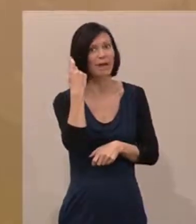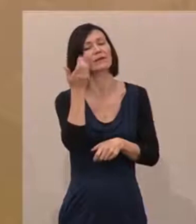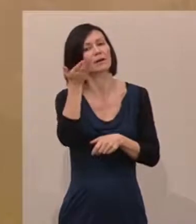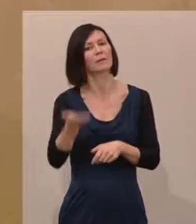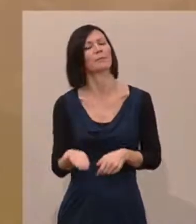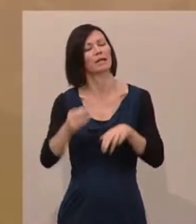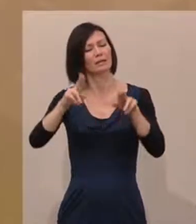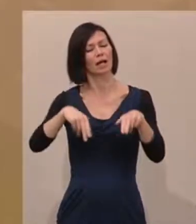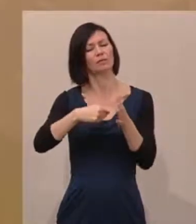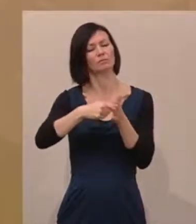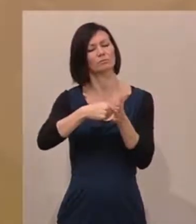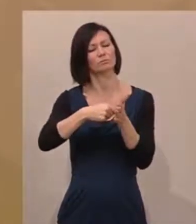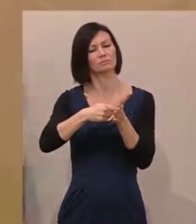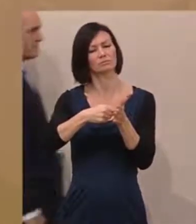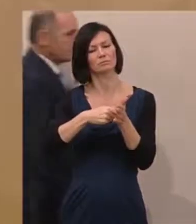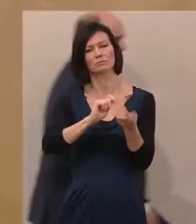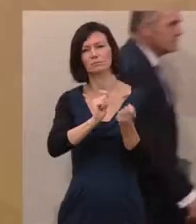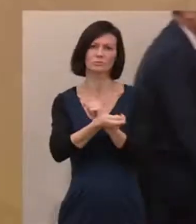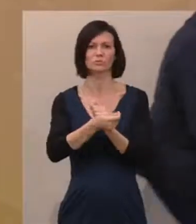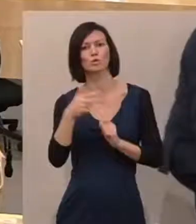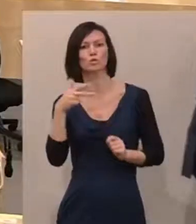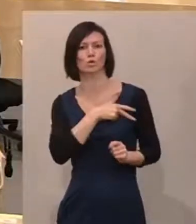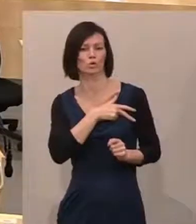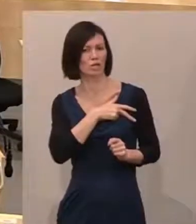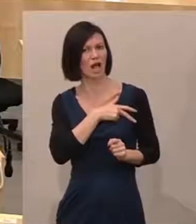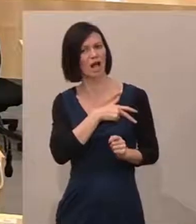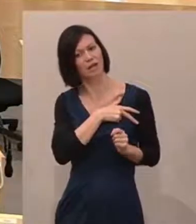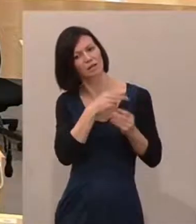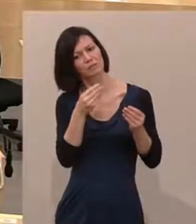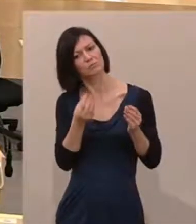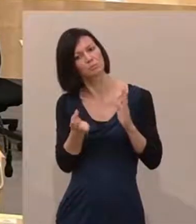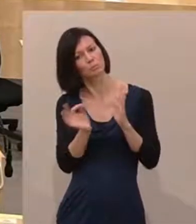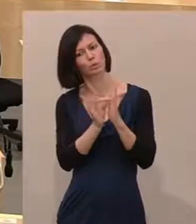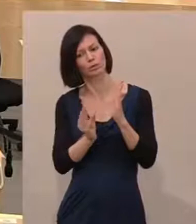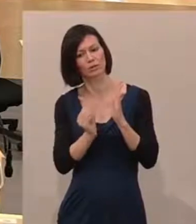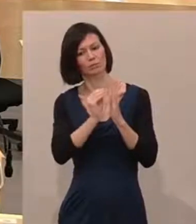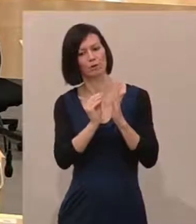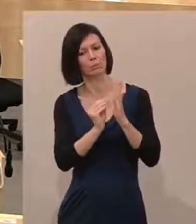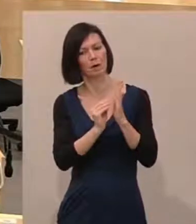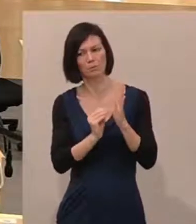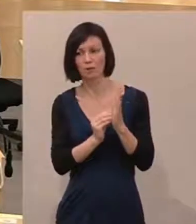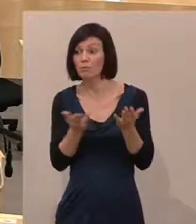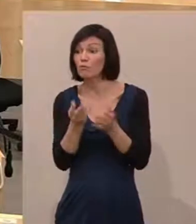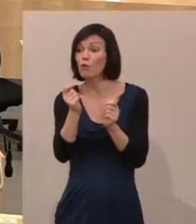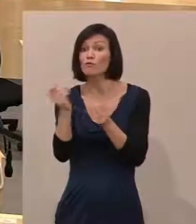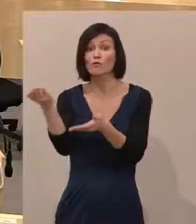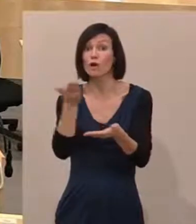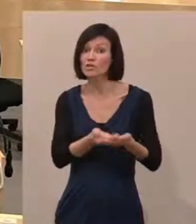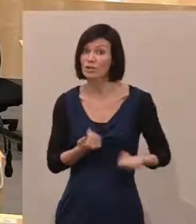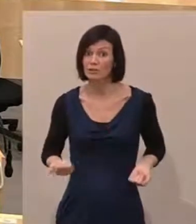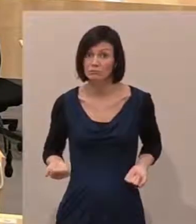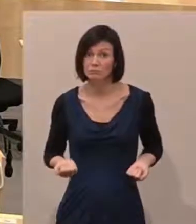novellieren und werden da soziale Komponenten einbauen. Naja, wann werden Sie es tun? Wo sind die Vorschläge? Wo sind denn die